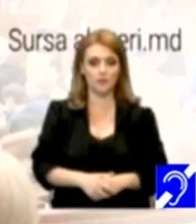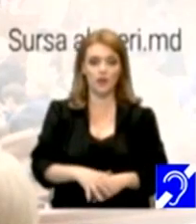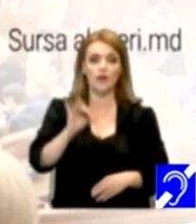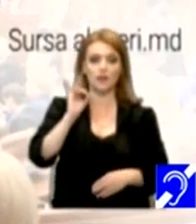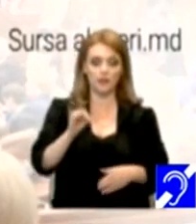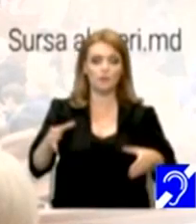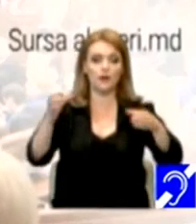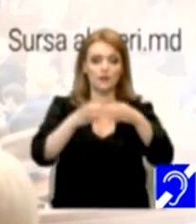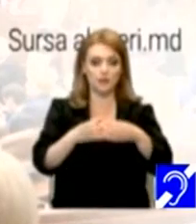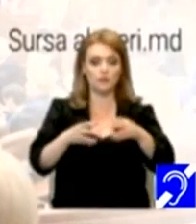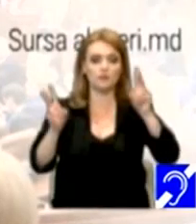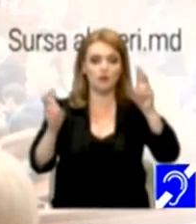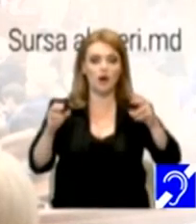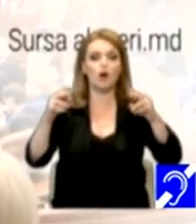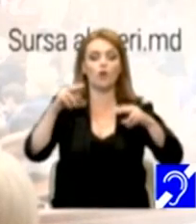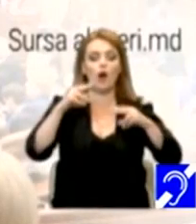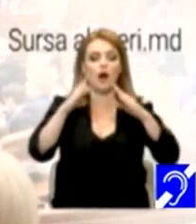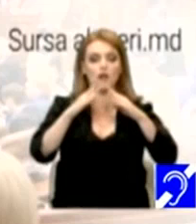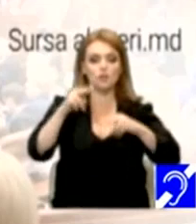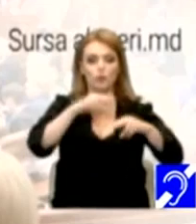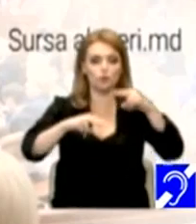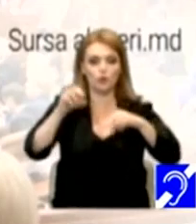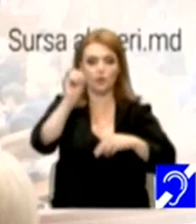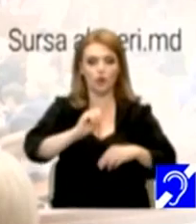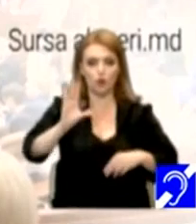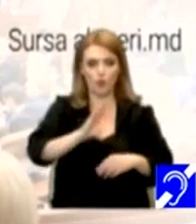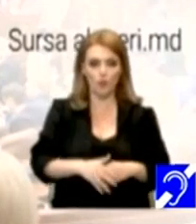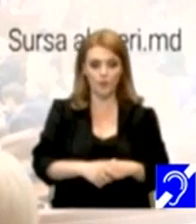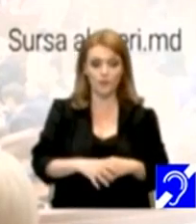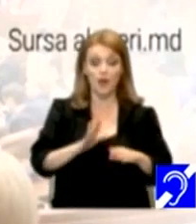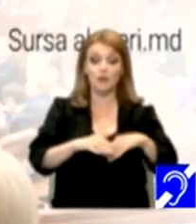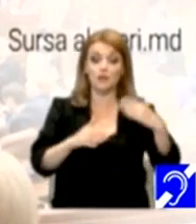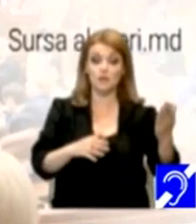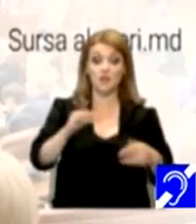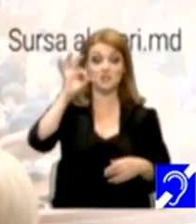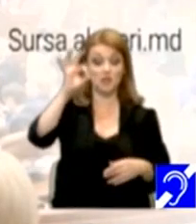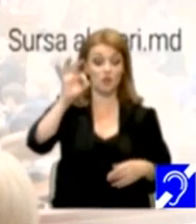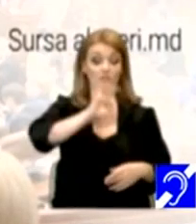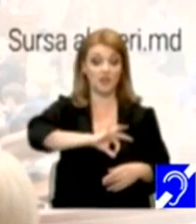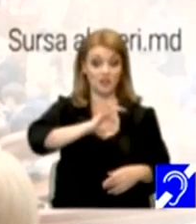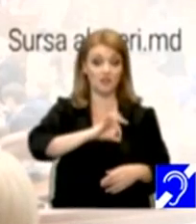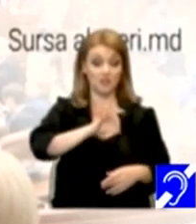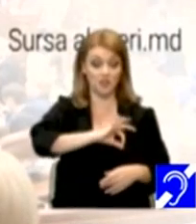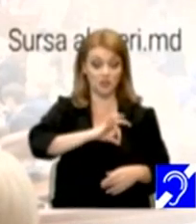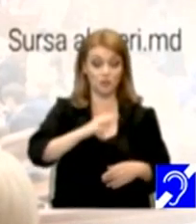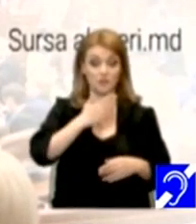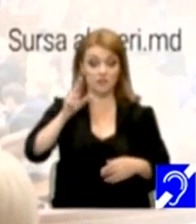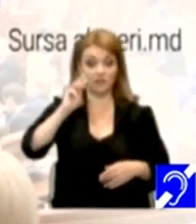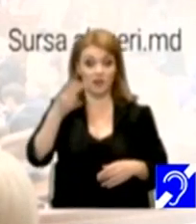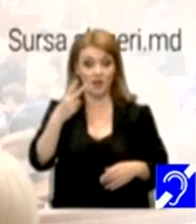de la Partidul Acasă Construim Europa. La polul opus, zero venituri pentru ultimii 2 ani au